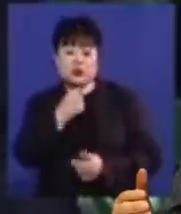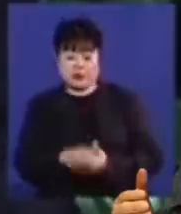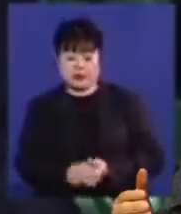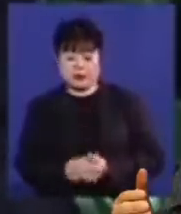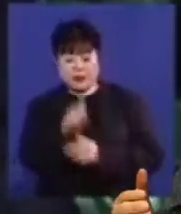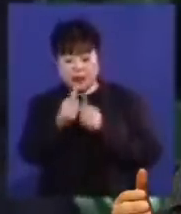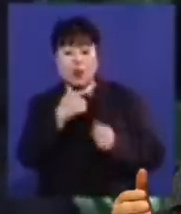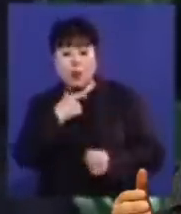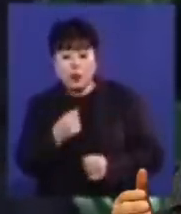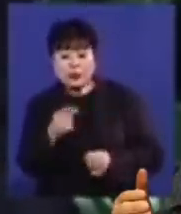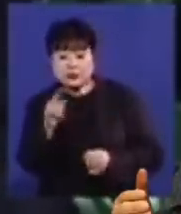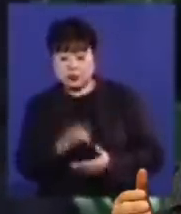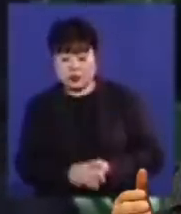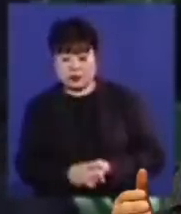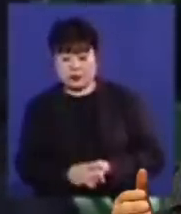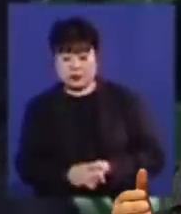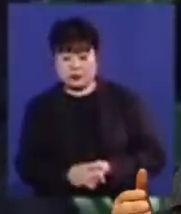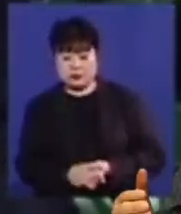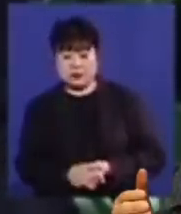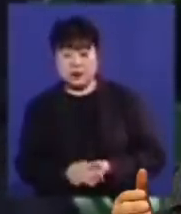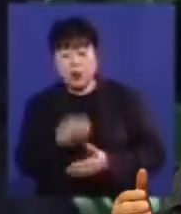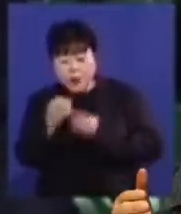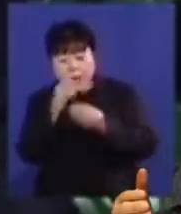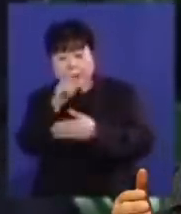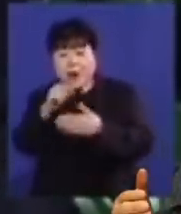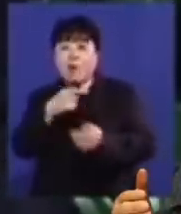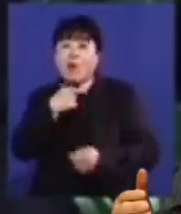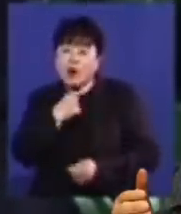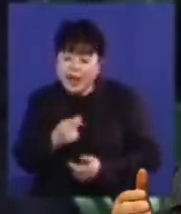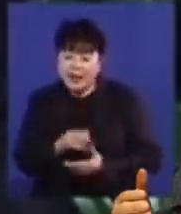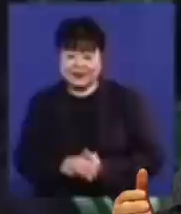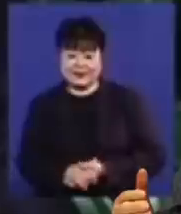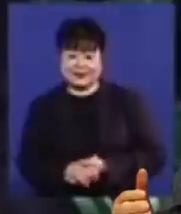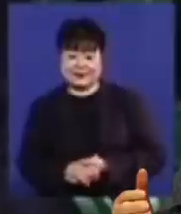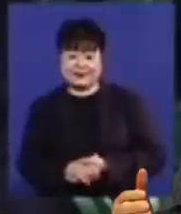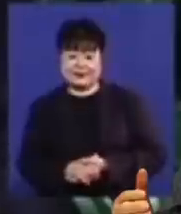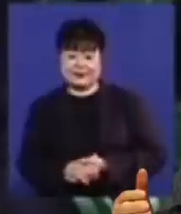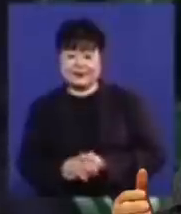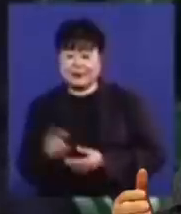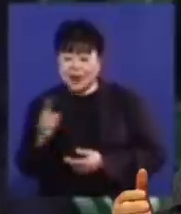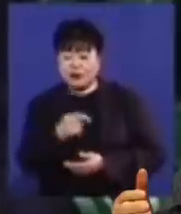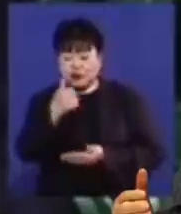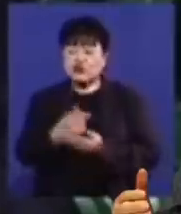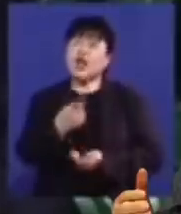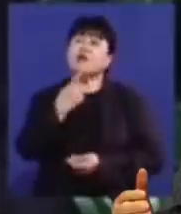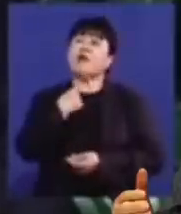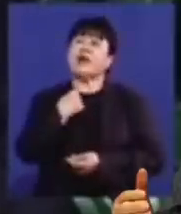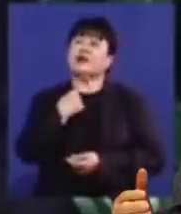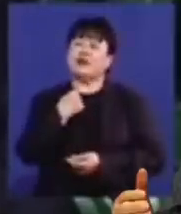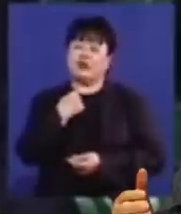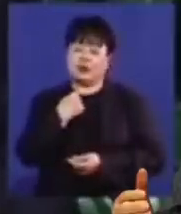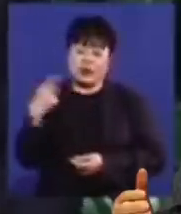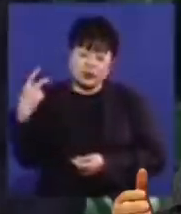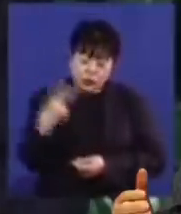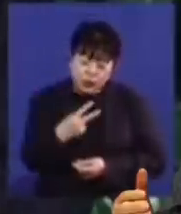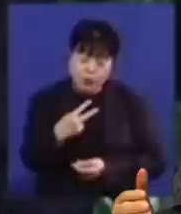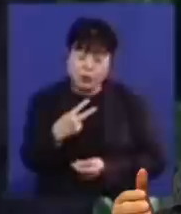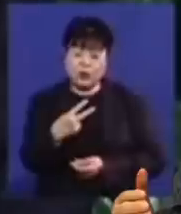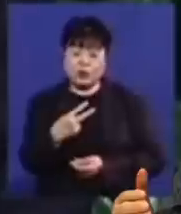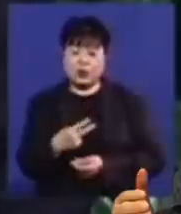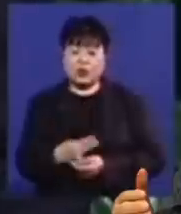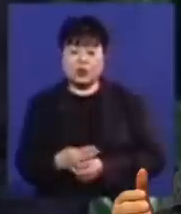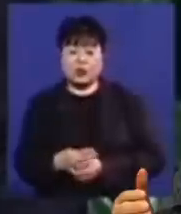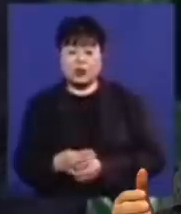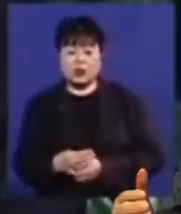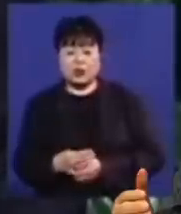하나님이 원하시는 것은 우리가 고백하는 마음을 원하시는 것입니다. 아무리 죄를 짓더라도 또다시